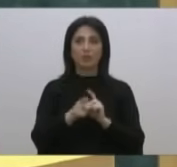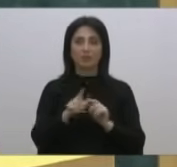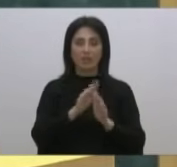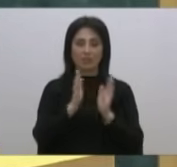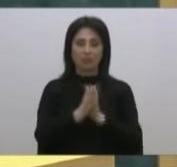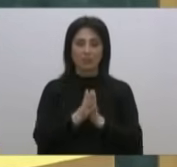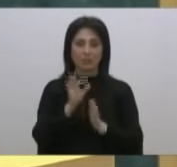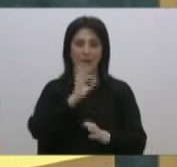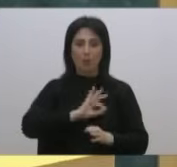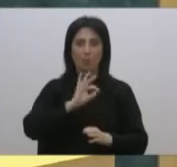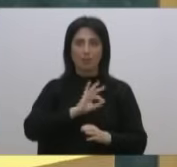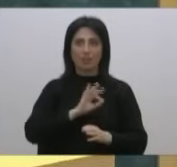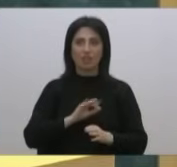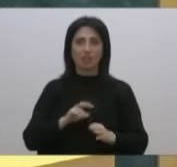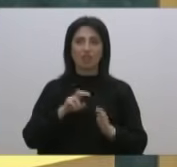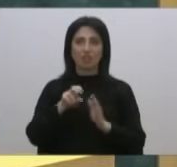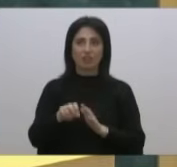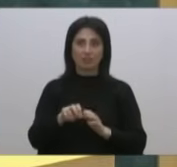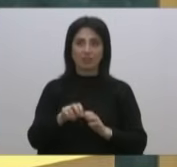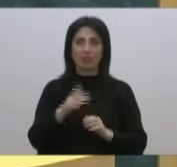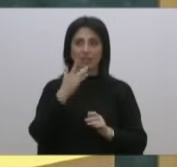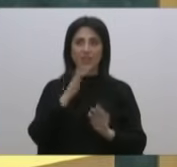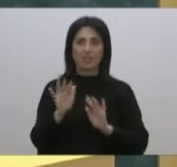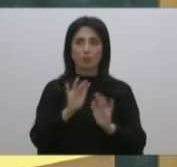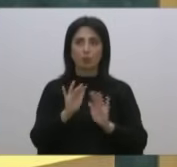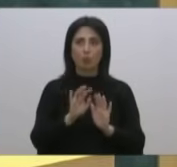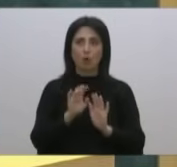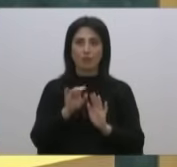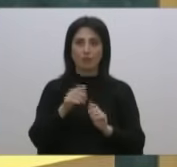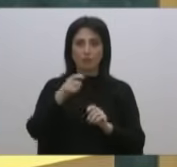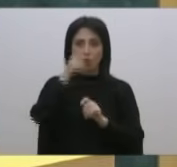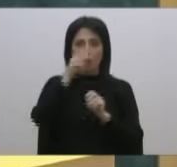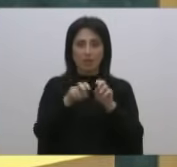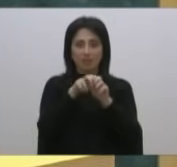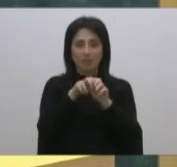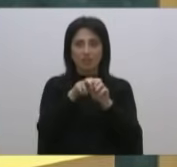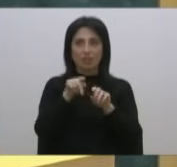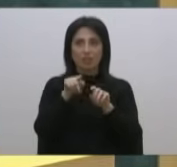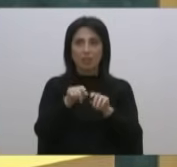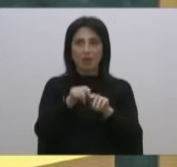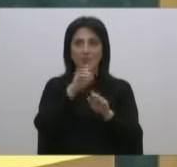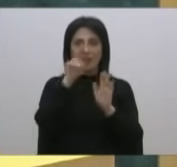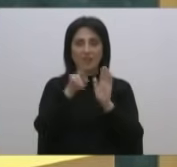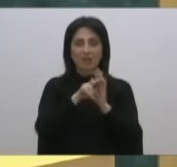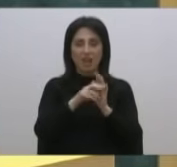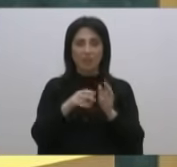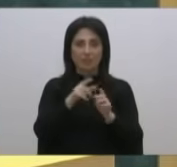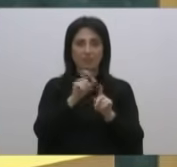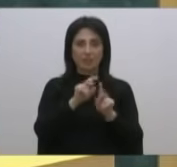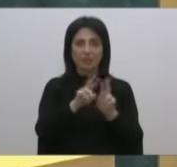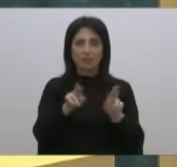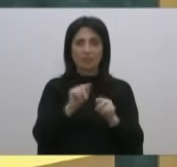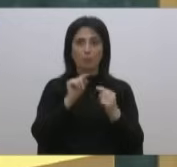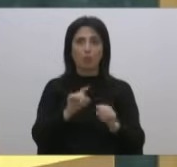troiesc, ola perigamoge, enebina, ce hoedit? Naționalul მოძრაობის ქოლგის ქვეშ დაემქვეყნებარეთ მაგათ შანტაჟს